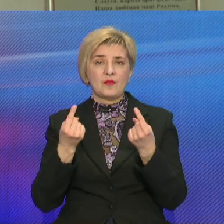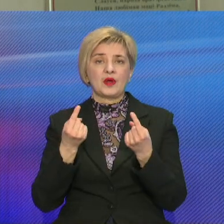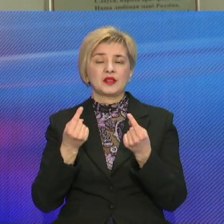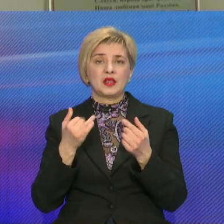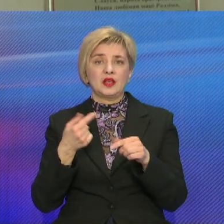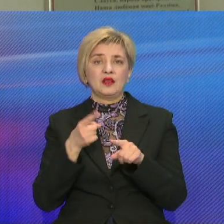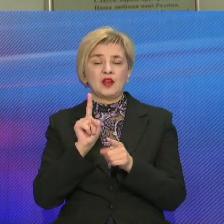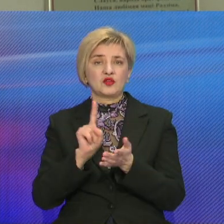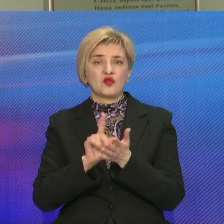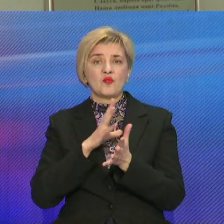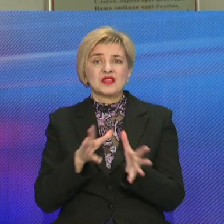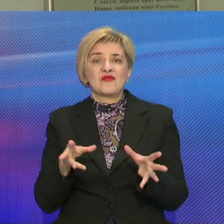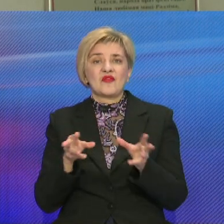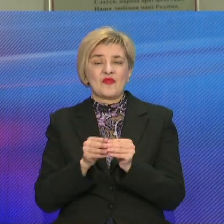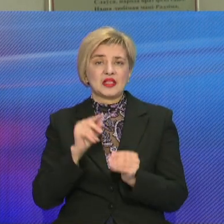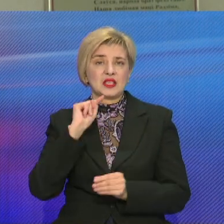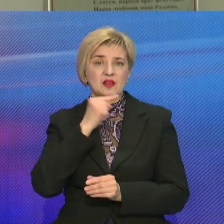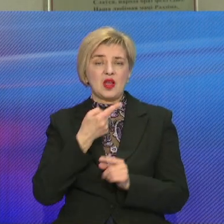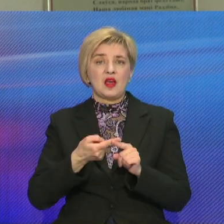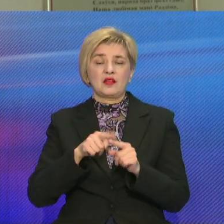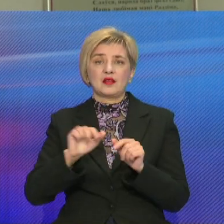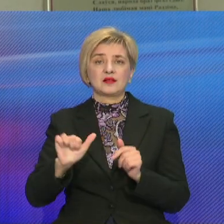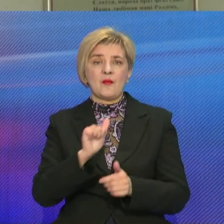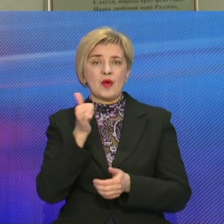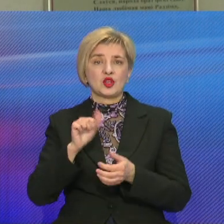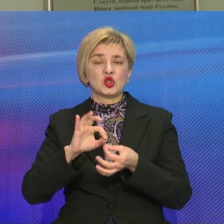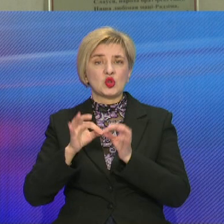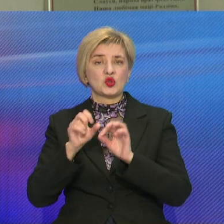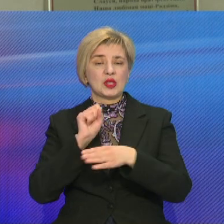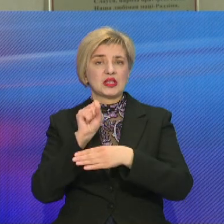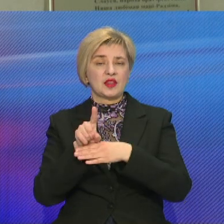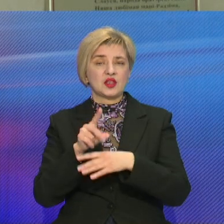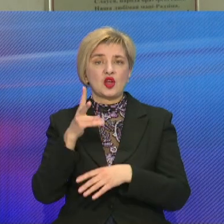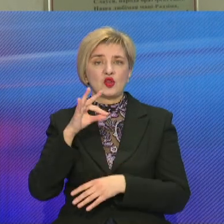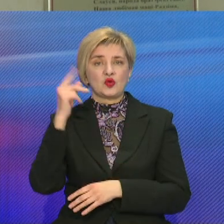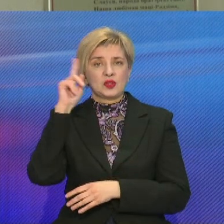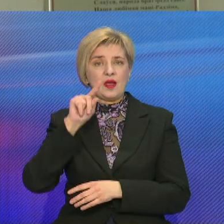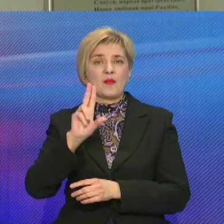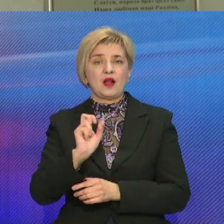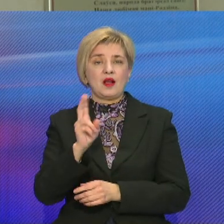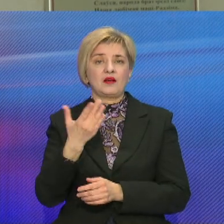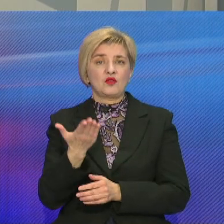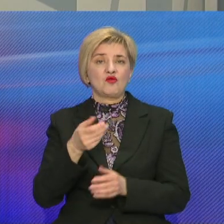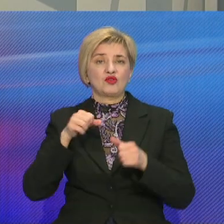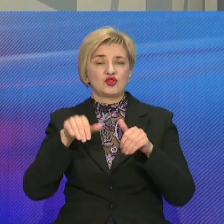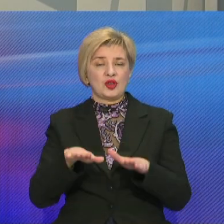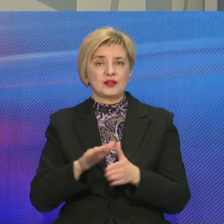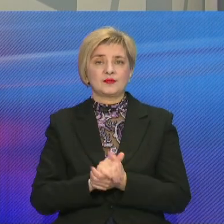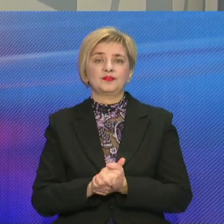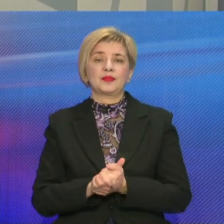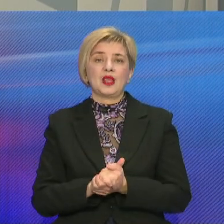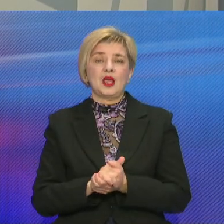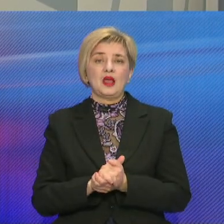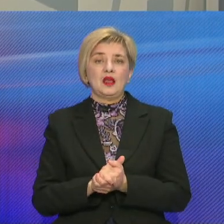экономикой. Это, наверное, самая сложная задача, но мы знаем, как ее решать, мы ее решим. Служба